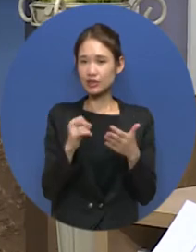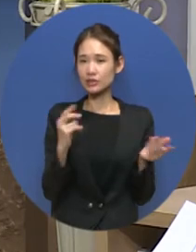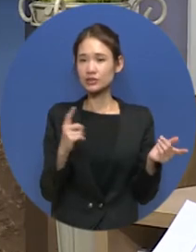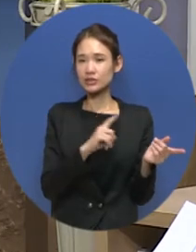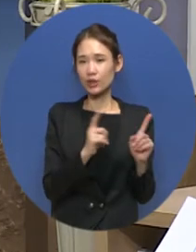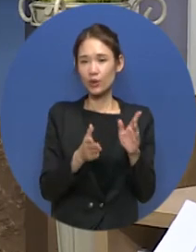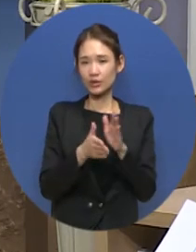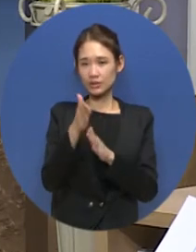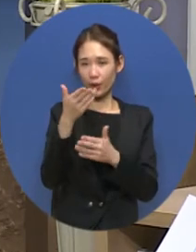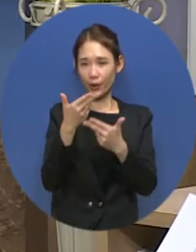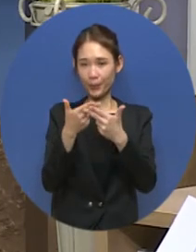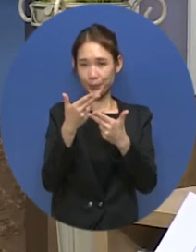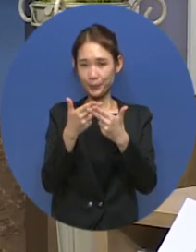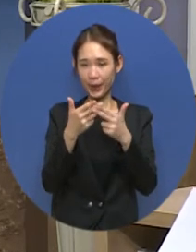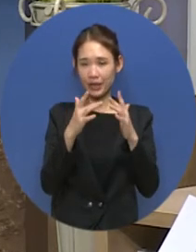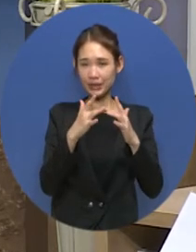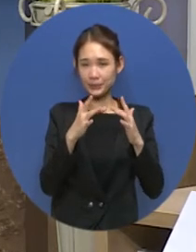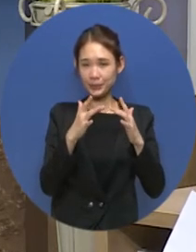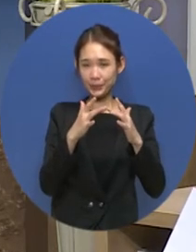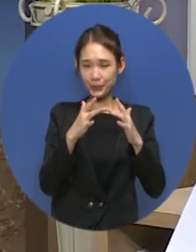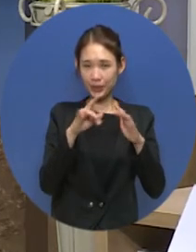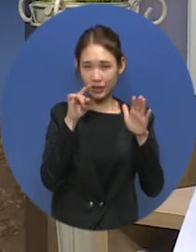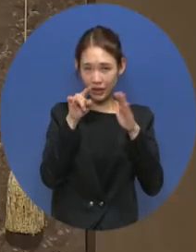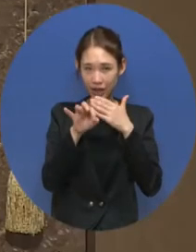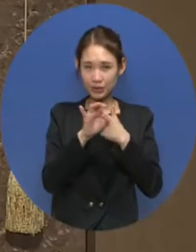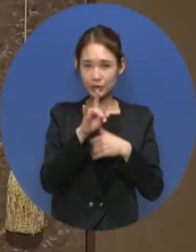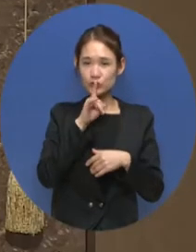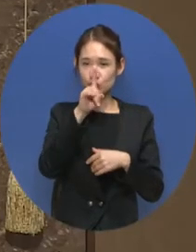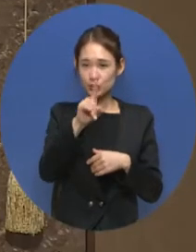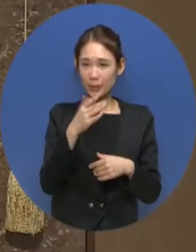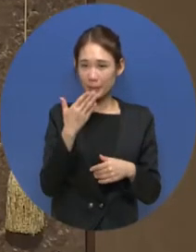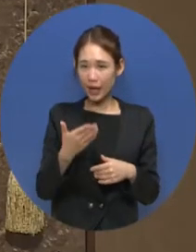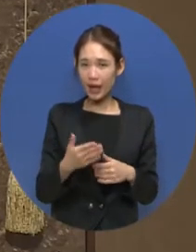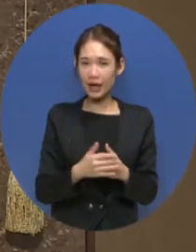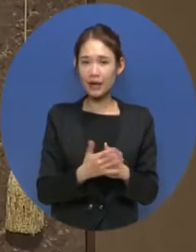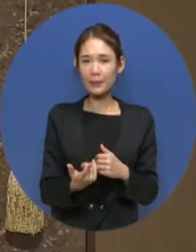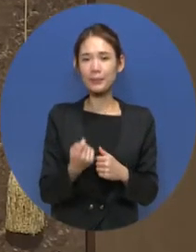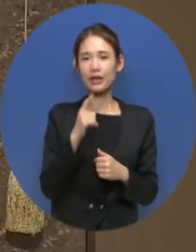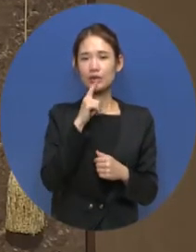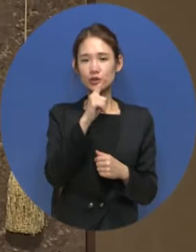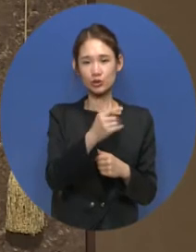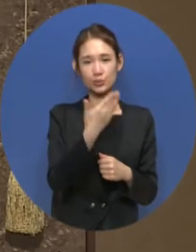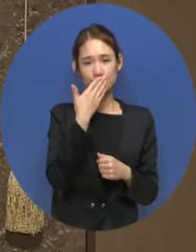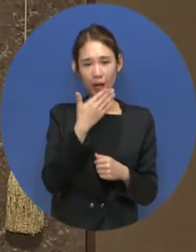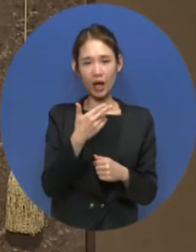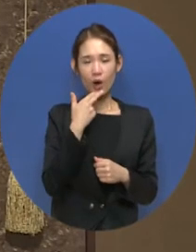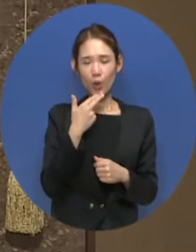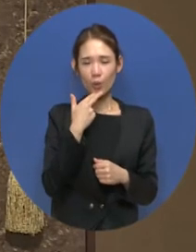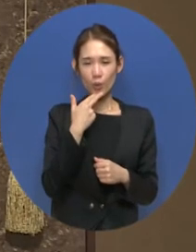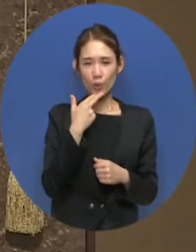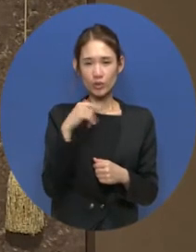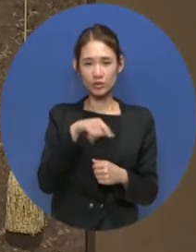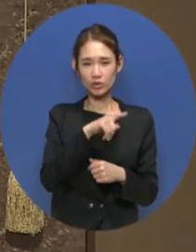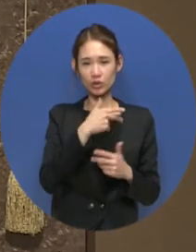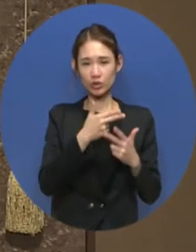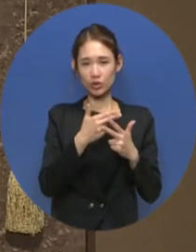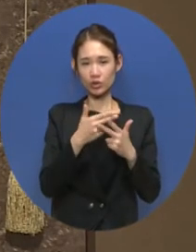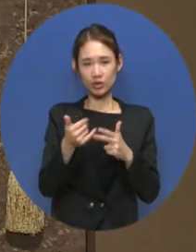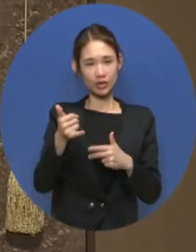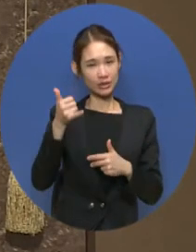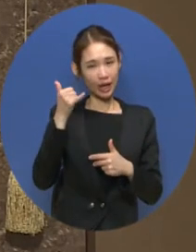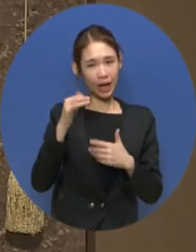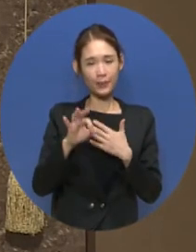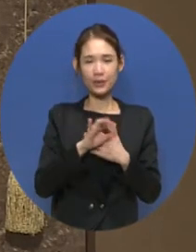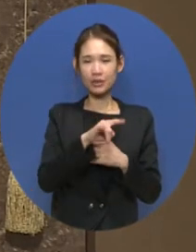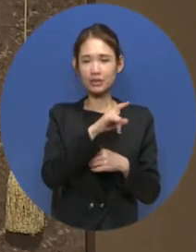직업재활시설협회 사이트로 들어가면 네. 주문이 가능한가요? 네, 이제 뭐 바로 거기서 주문을 할 수 있는 건 없지만, 네. 예, 우리 협회에 이제